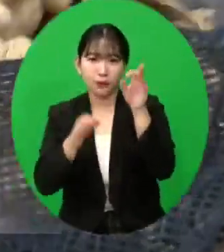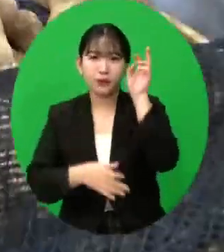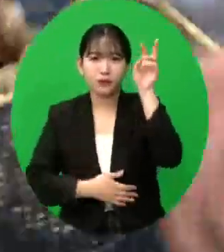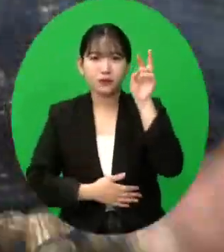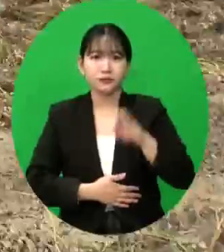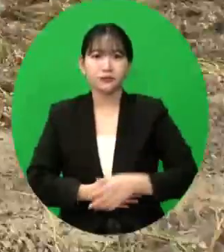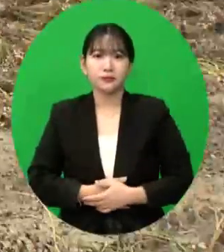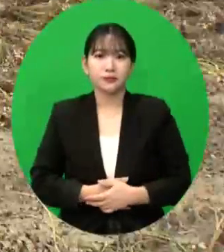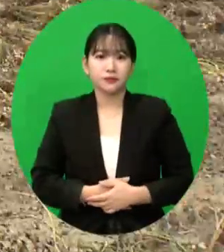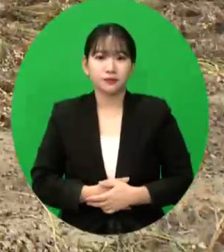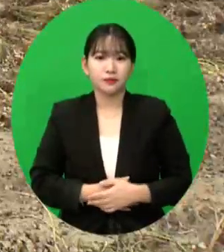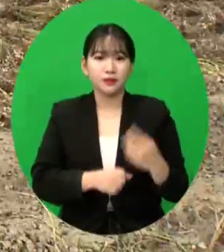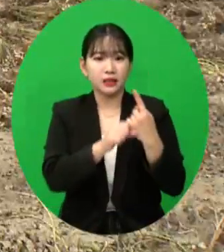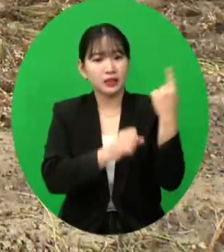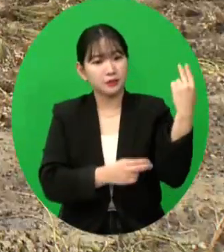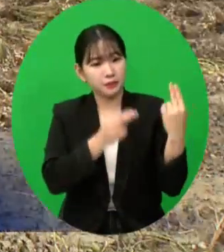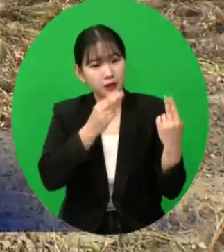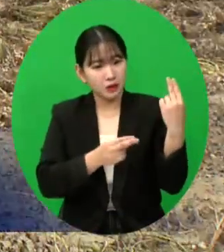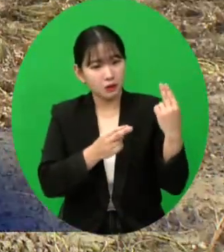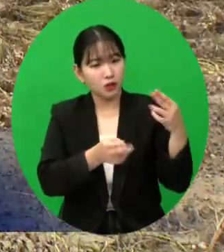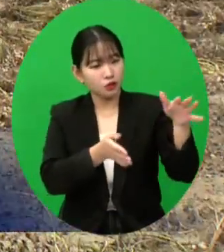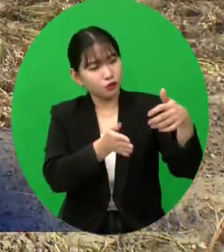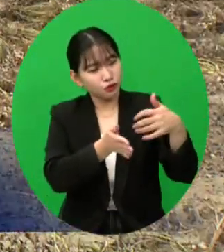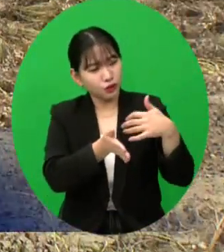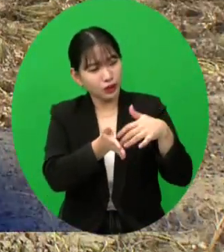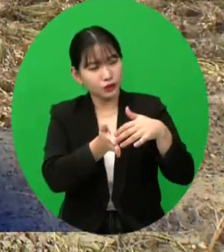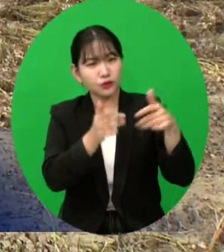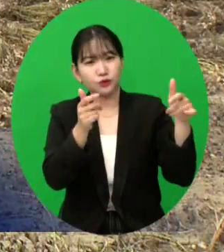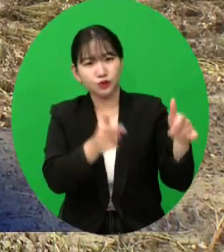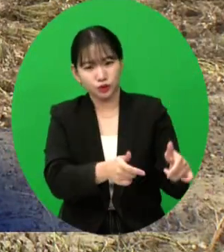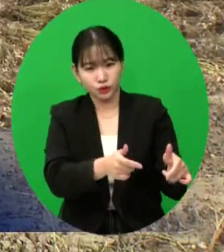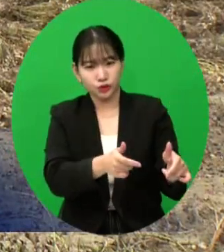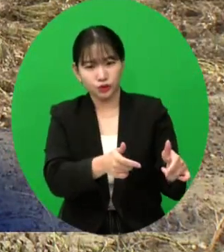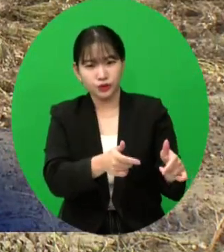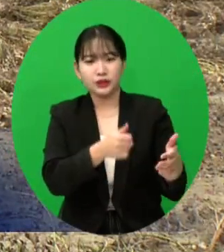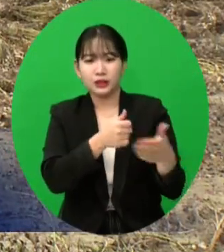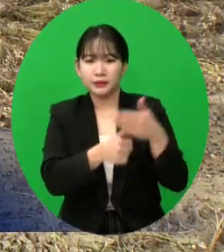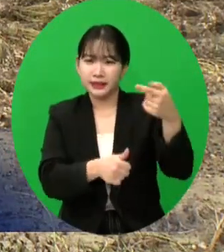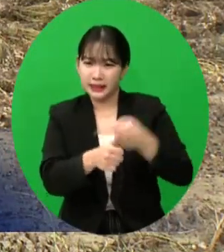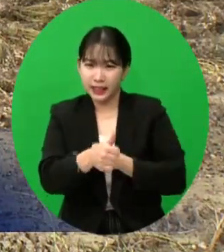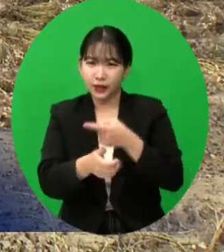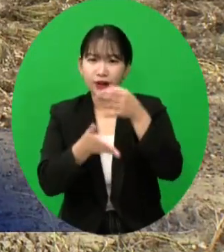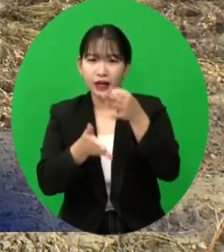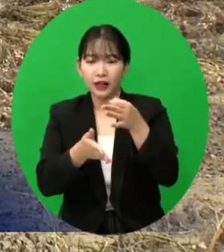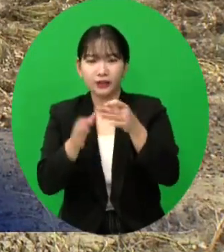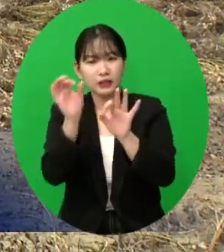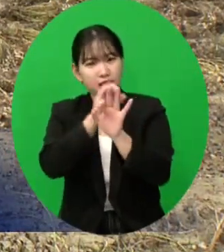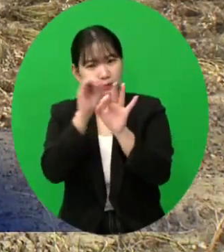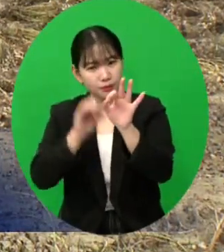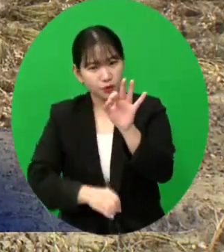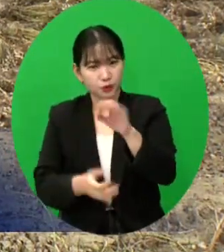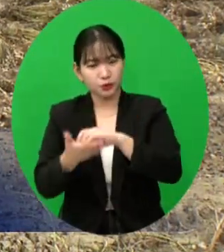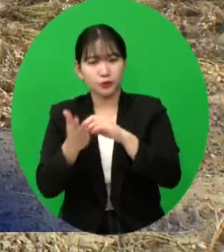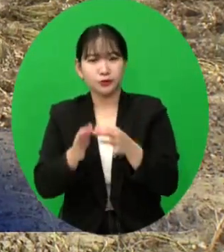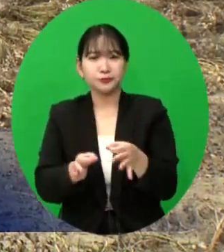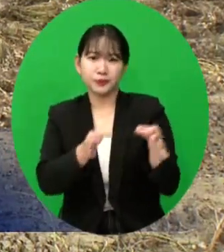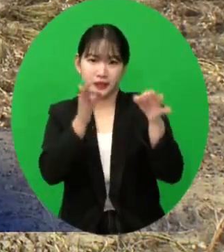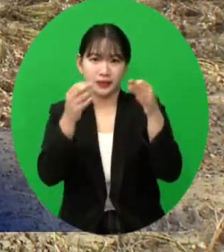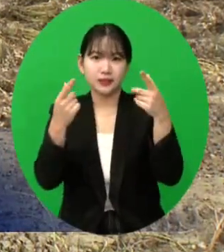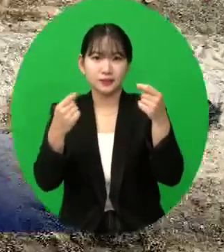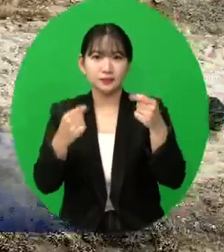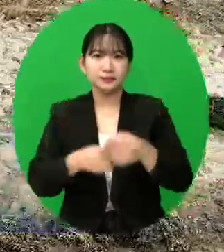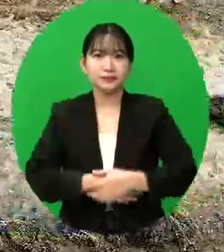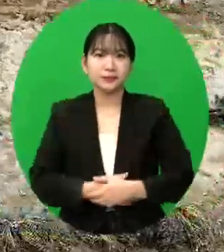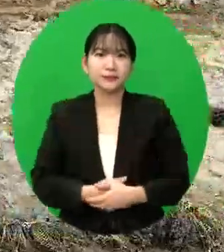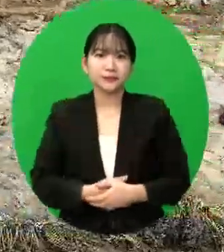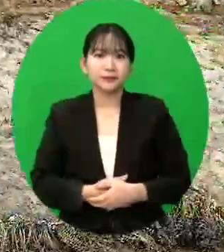보입니다 작년 대비해서요 수확량이 아무래도 떨어지고 그러다 보니까 아마도 한 10% 정도 가격선은 상승이 될